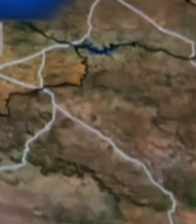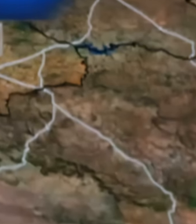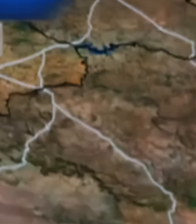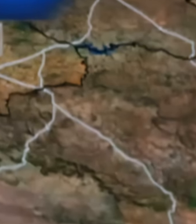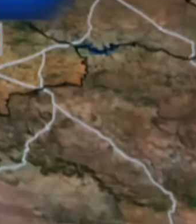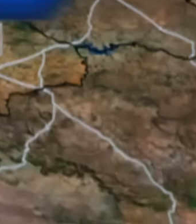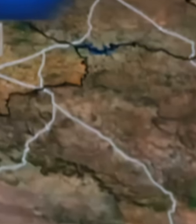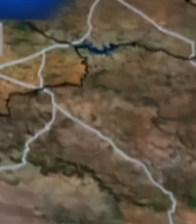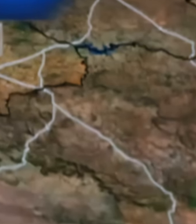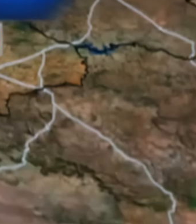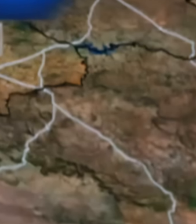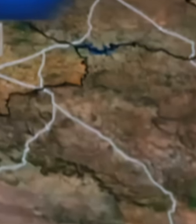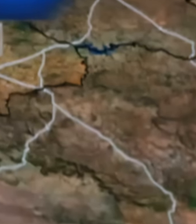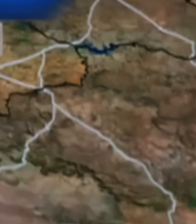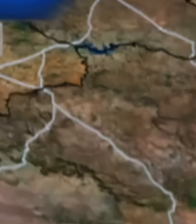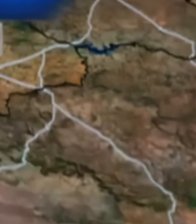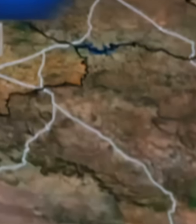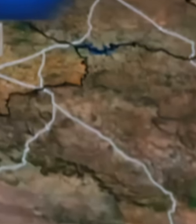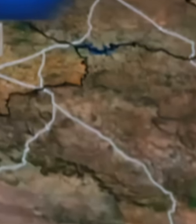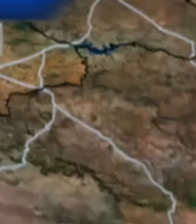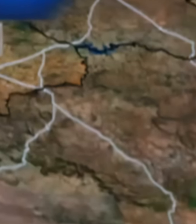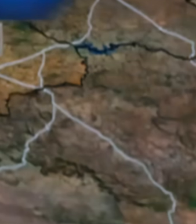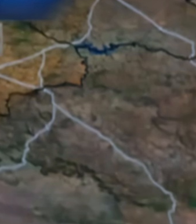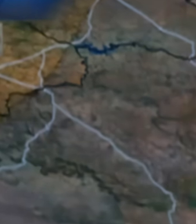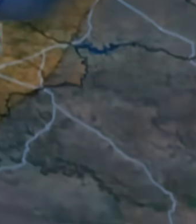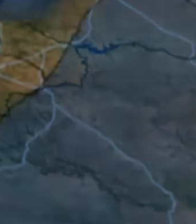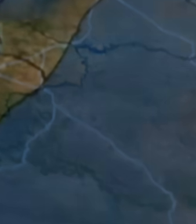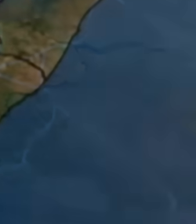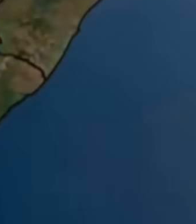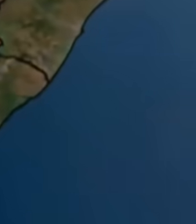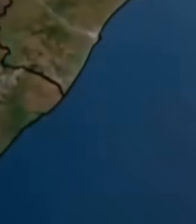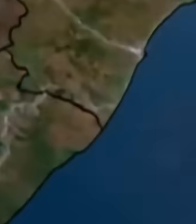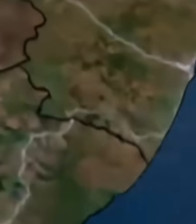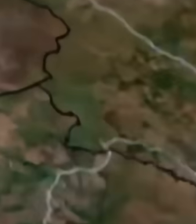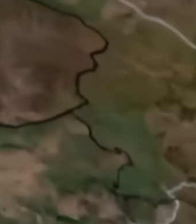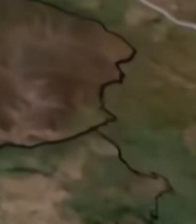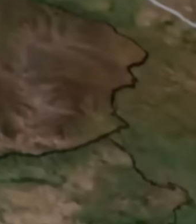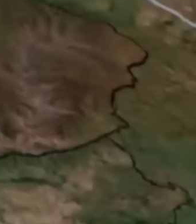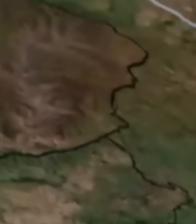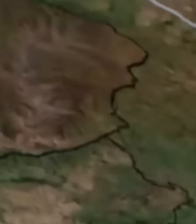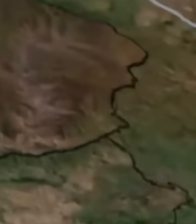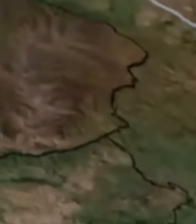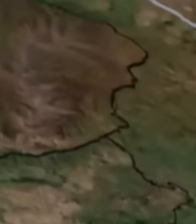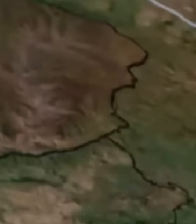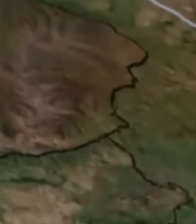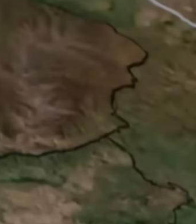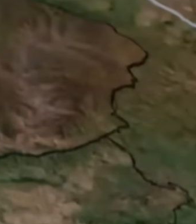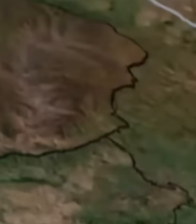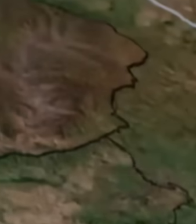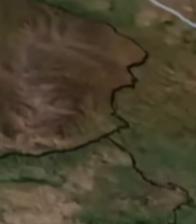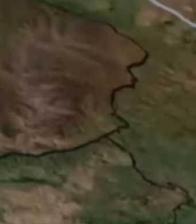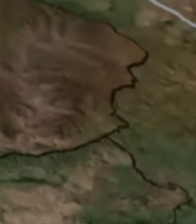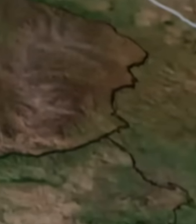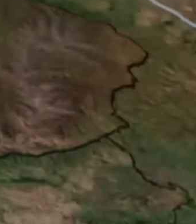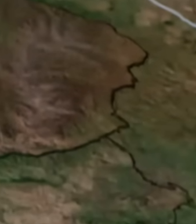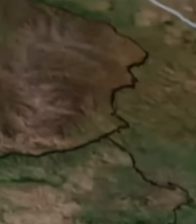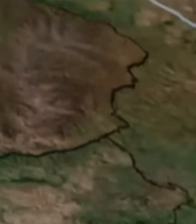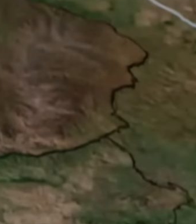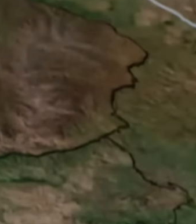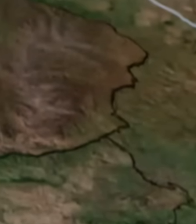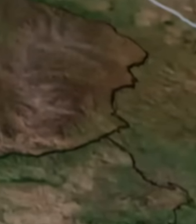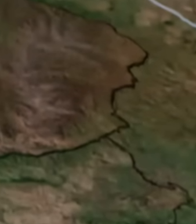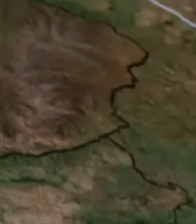Kurumane gabotsena fela 23 ka bo Upington go laetša go tla be go fodile ka Kapa Leboa ka province ya ka Freestata gabotsena